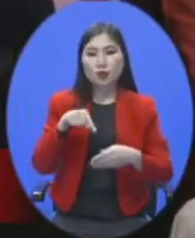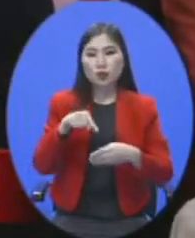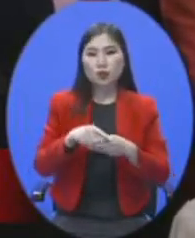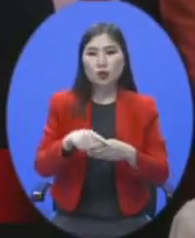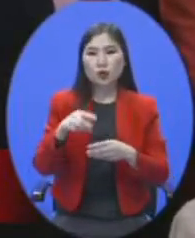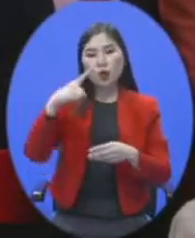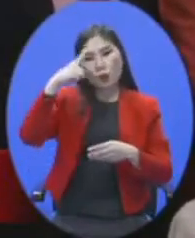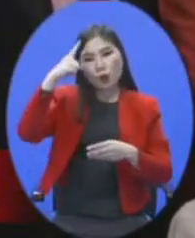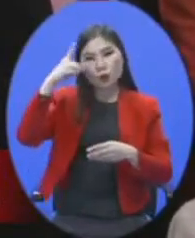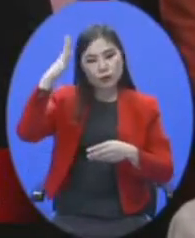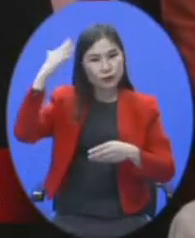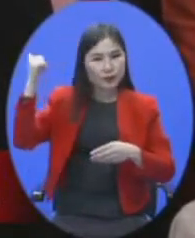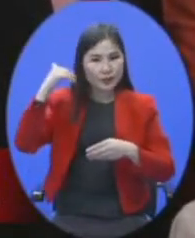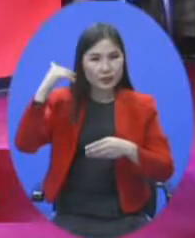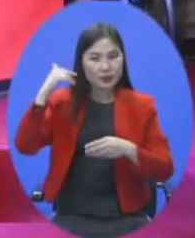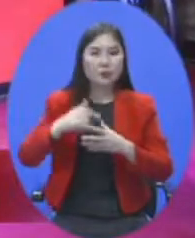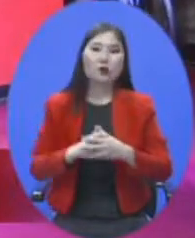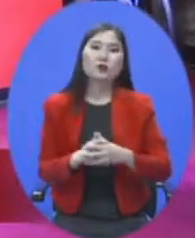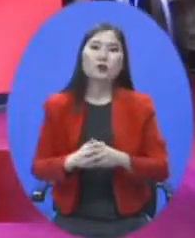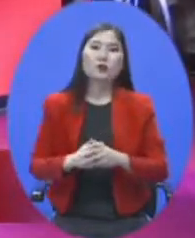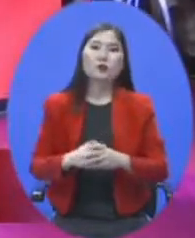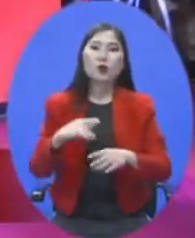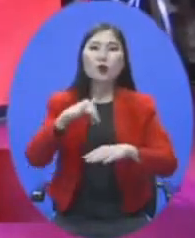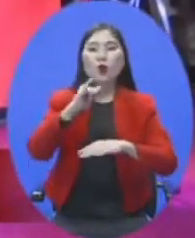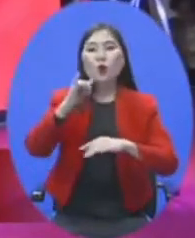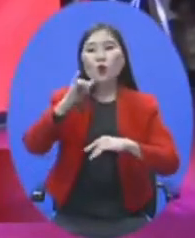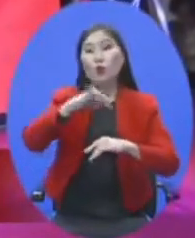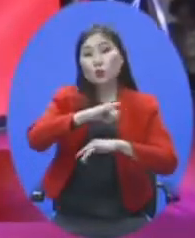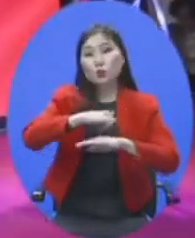энэ онд Монгол-Вьетнамын гадаад хэргийн яамд хоорондын